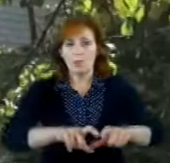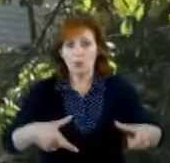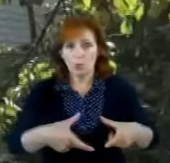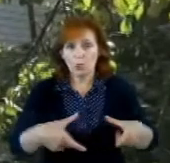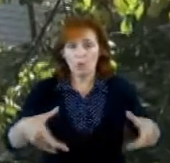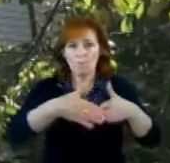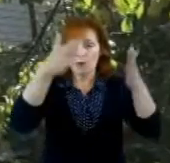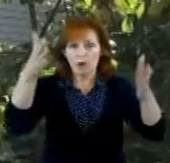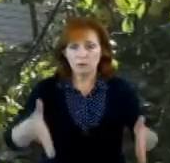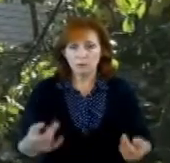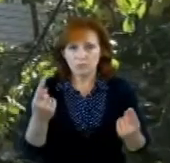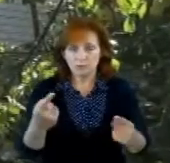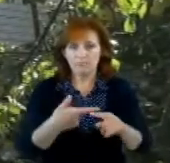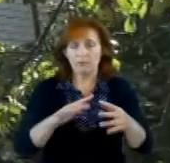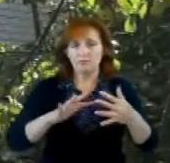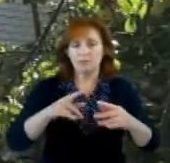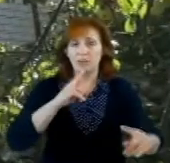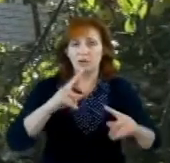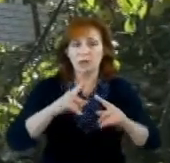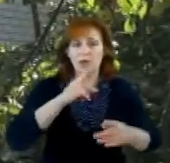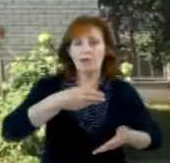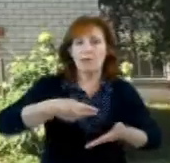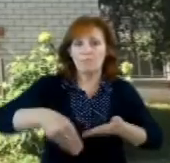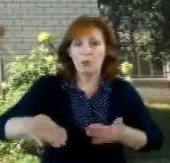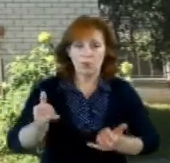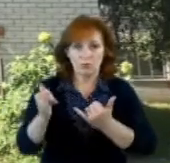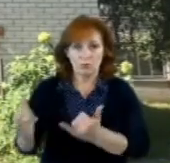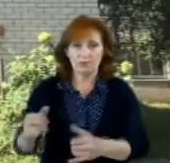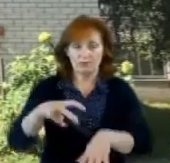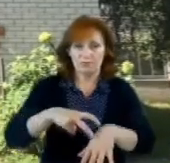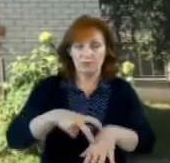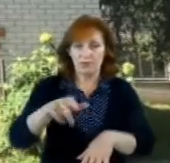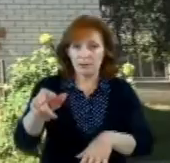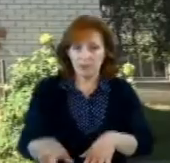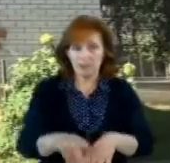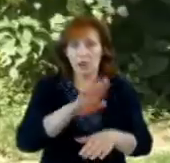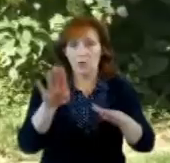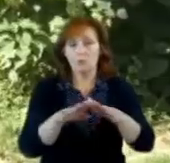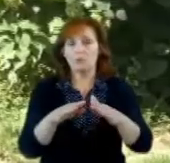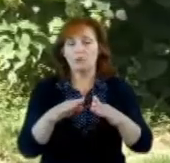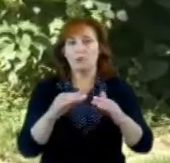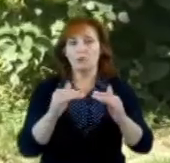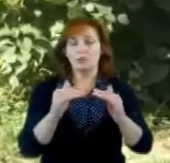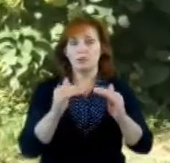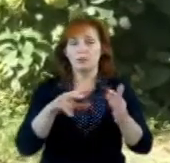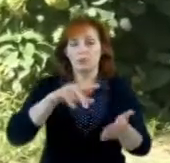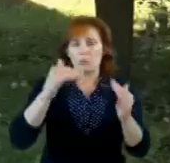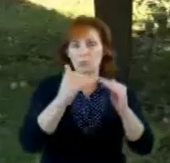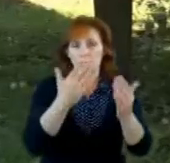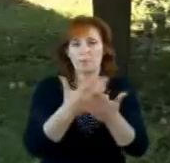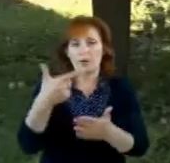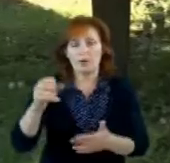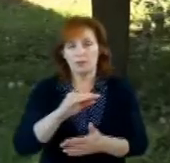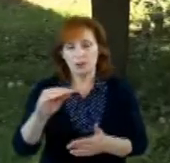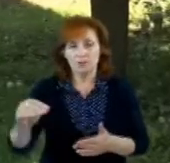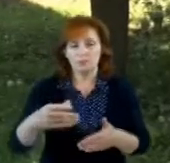Цей будинок сільрада викупить, коли лікар приїде працювати в село. Під будинком гараж, поряд літня кухня. Є 3 сотки городу. Дадуть